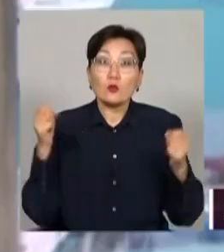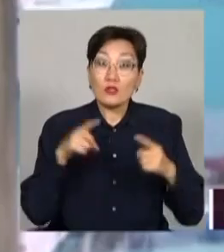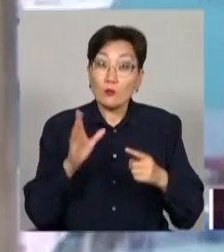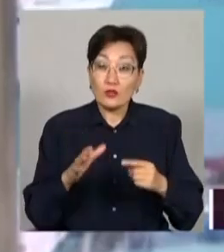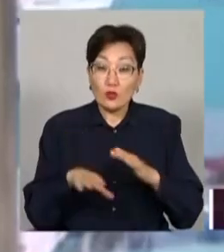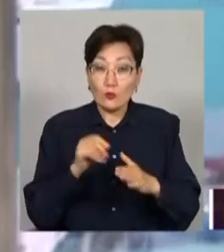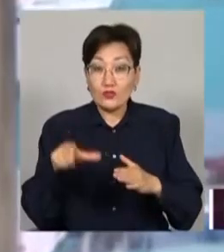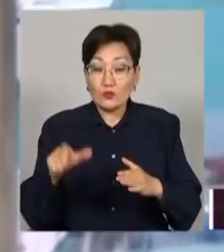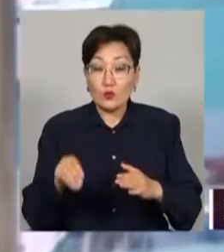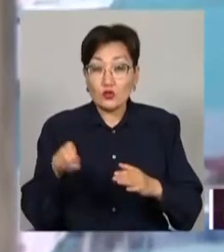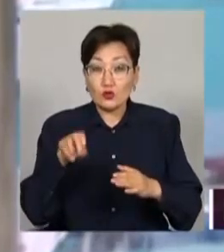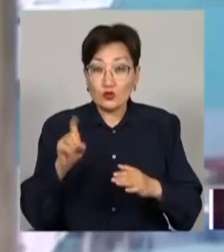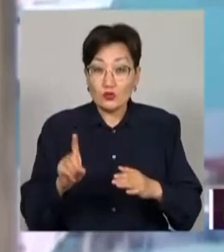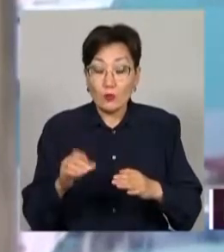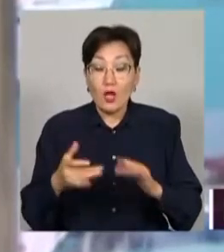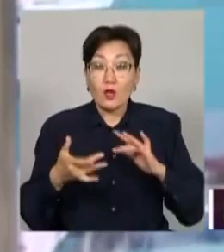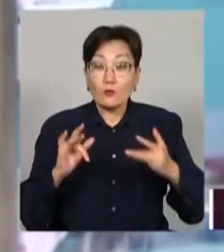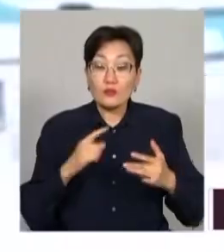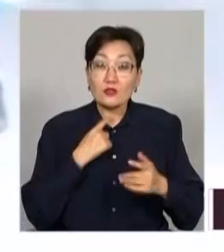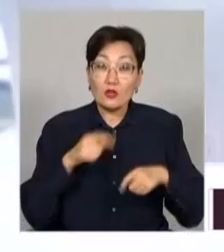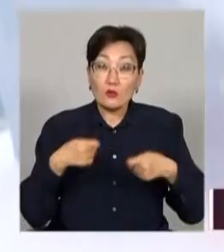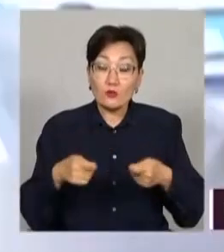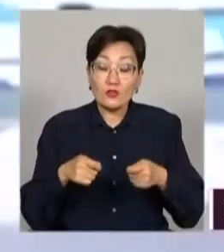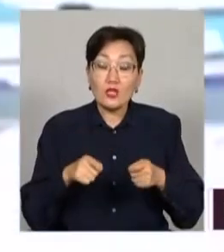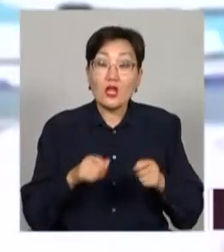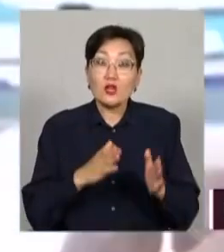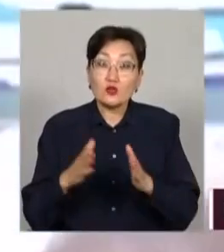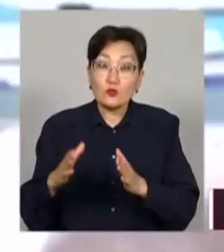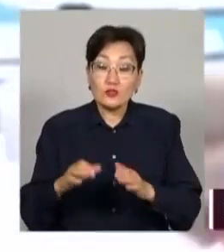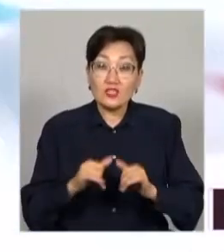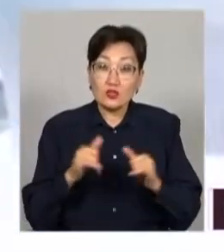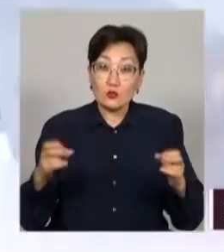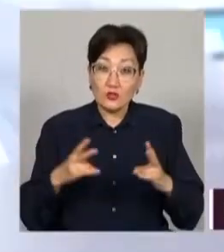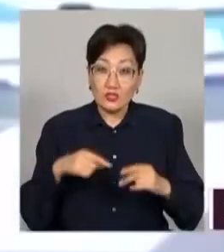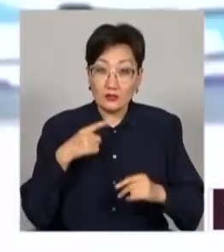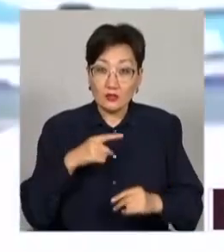Ал депутат Жұлдыз Сүлейменова онлайн дауыс беру жүйесін жетілдіру керектігін айтты.